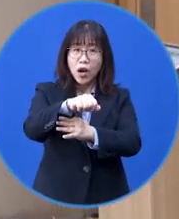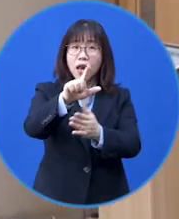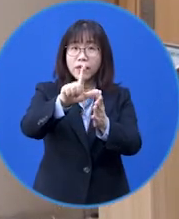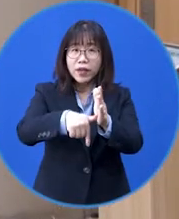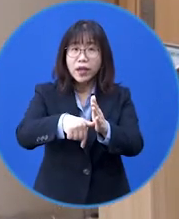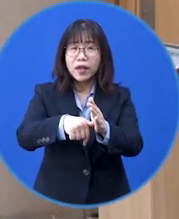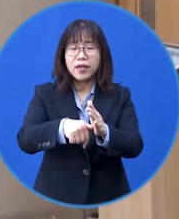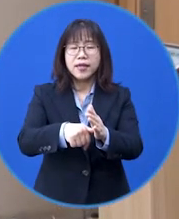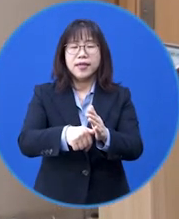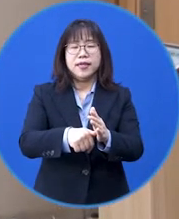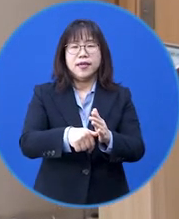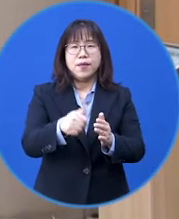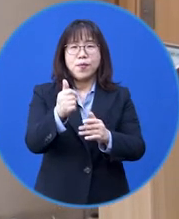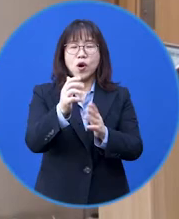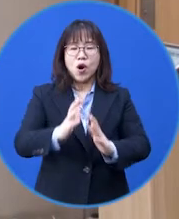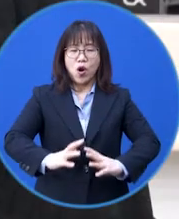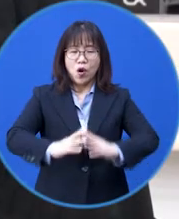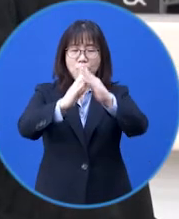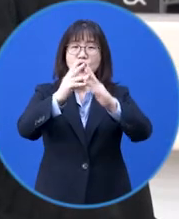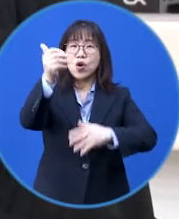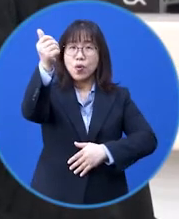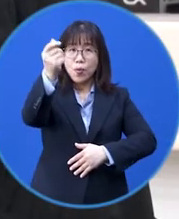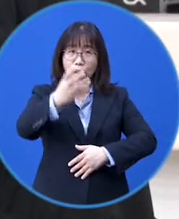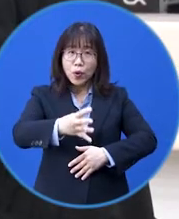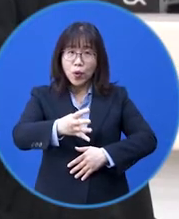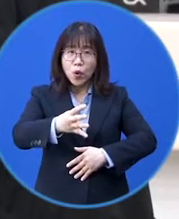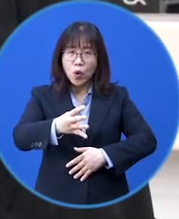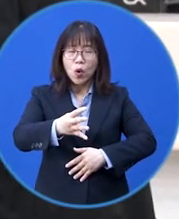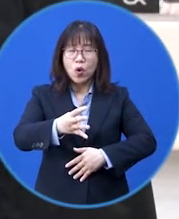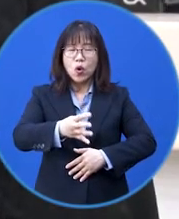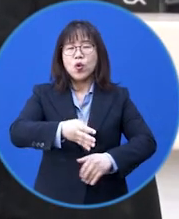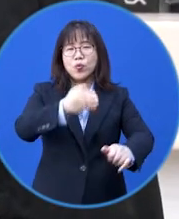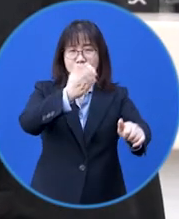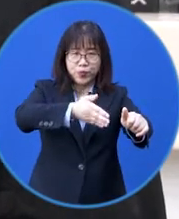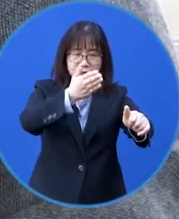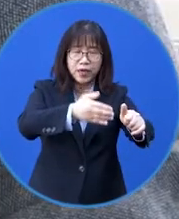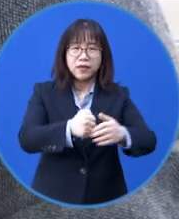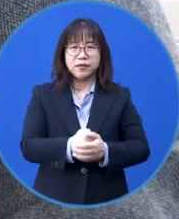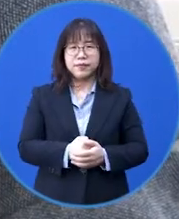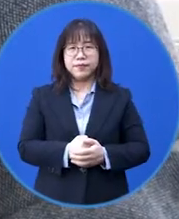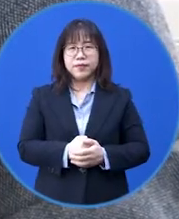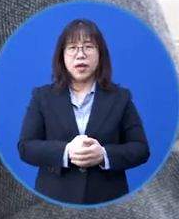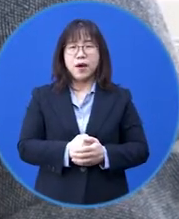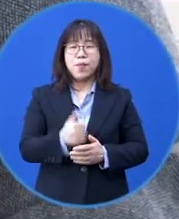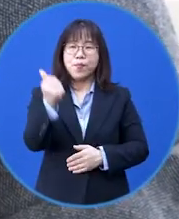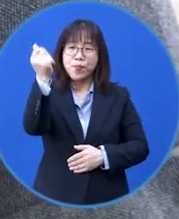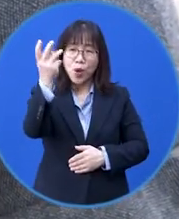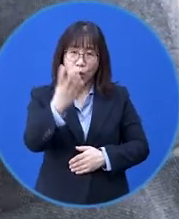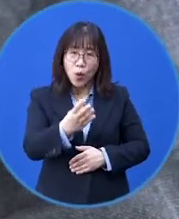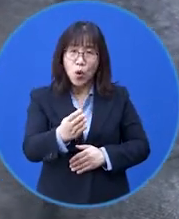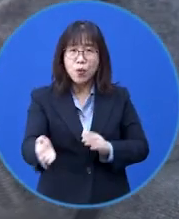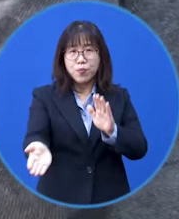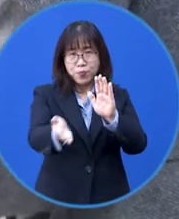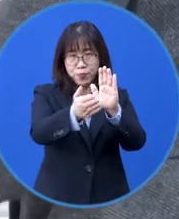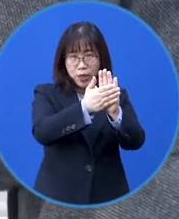시 LED 건물 번호판 설치를 권장하고 있으며 건물 설계 단계부터 LED 건물